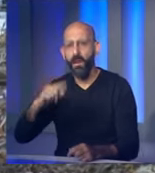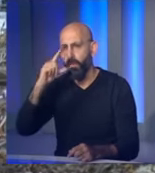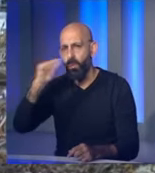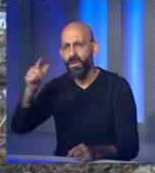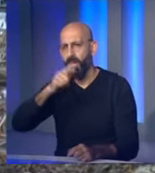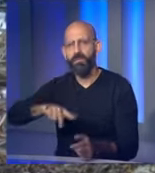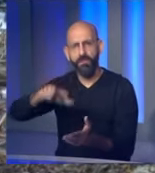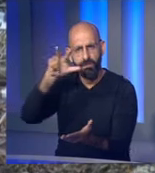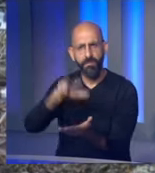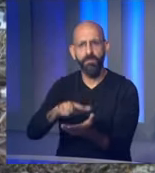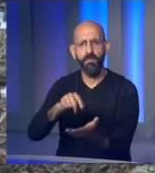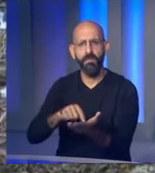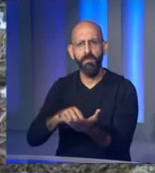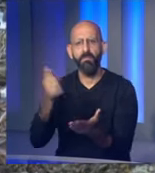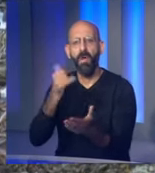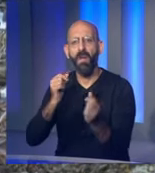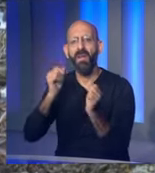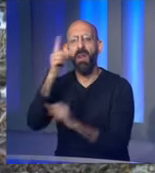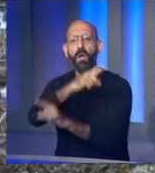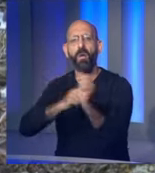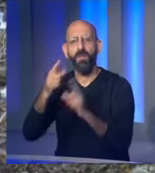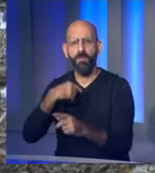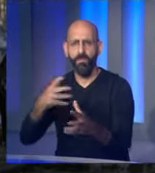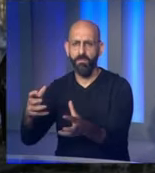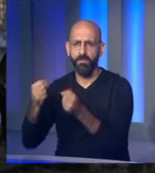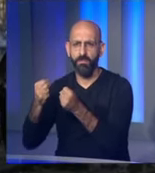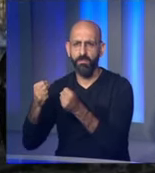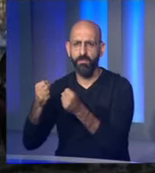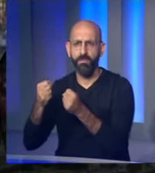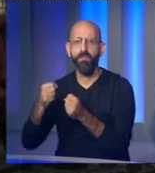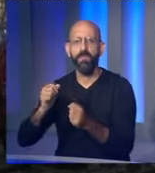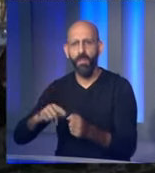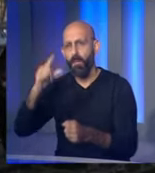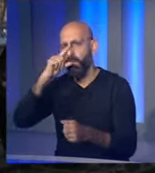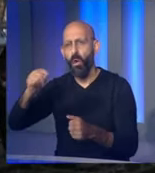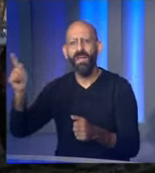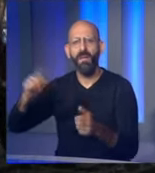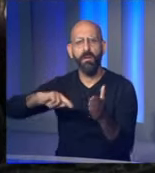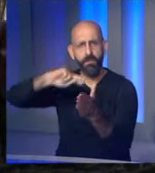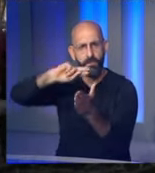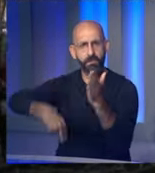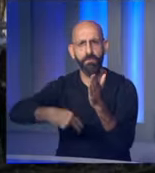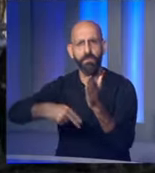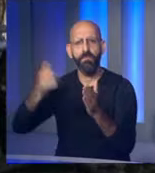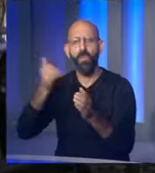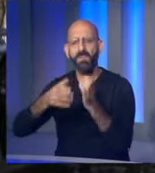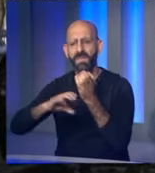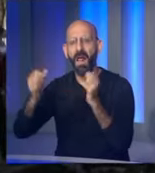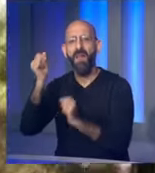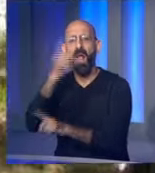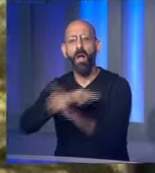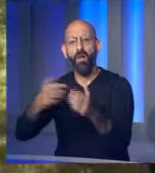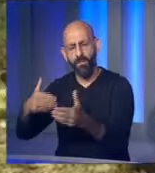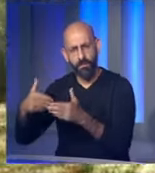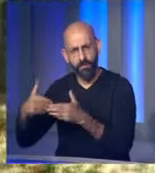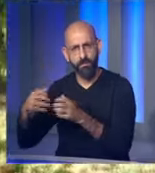على مرسوم اسس العقيده النوويه المحدثه للبلاد ما يعني ان بوتين وقع على مرسوم يوسع امكان اللجوء الى